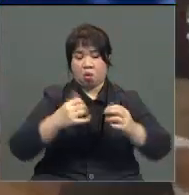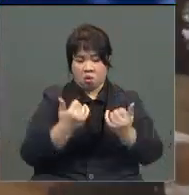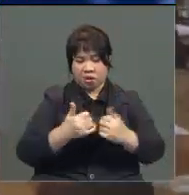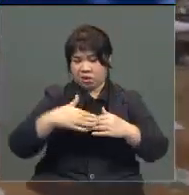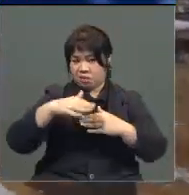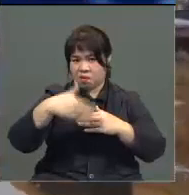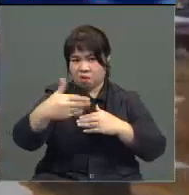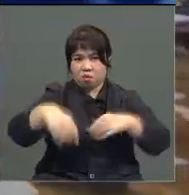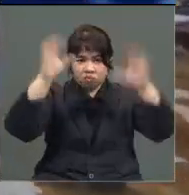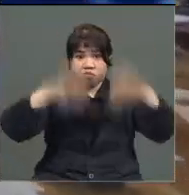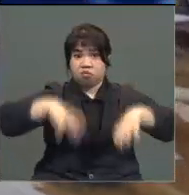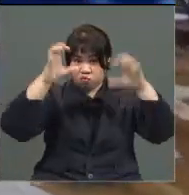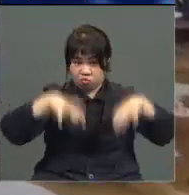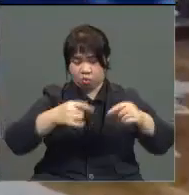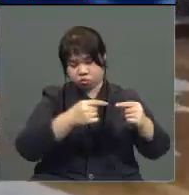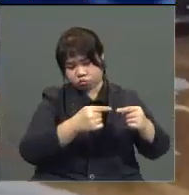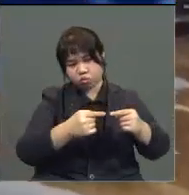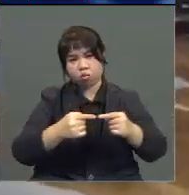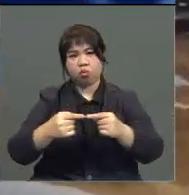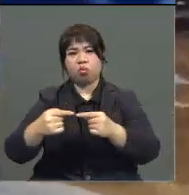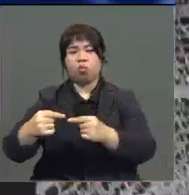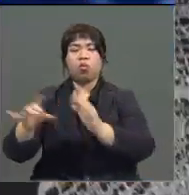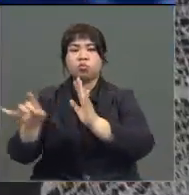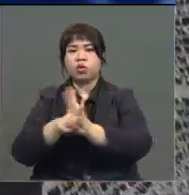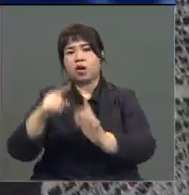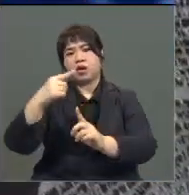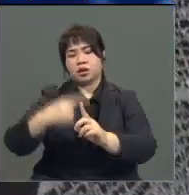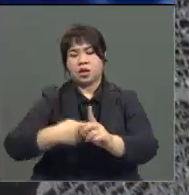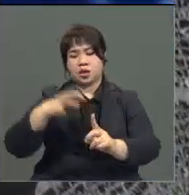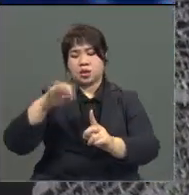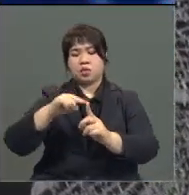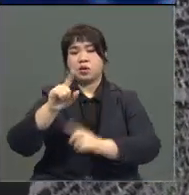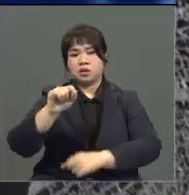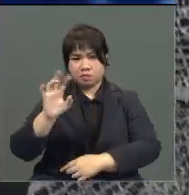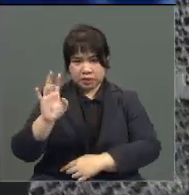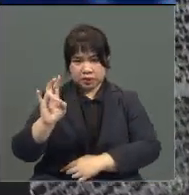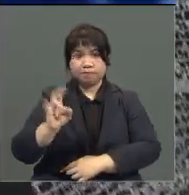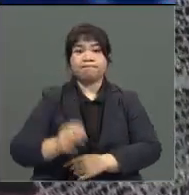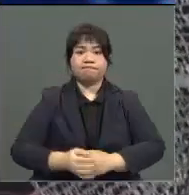วันนี้เป็นต้นไปและตกต่อเนื่องไปจนถึงวันที่ 27กันยายนนี้ค่ะอ่ะ